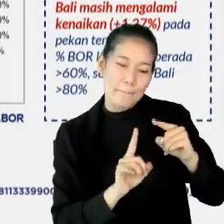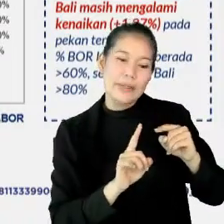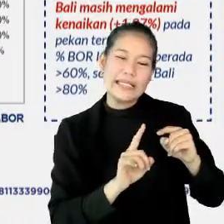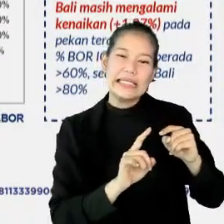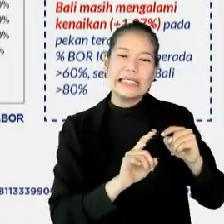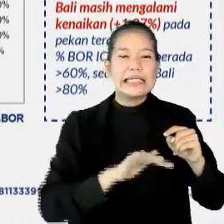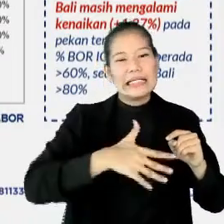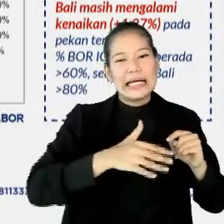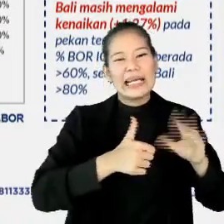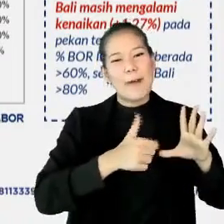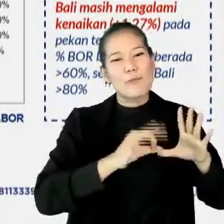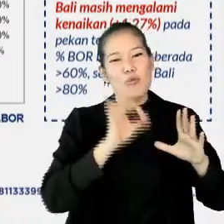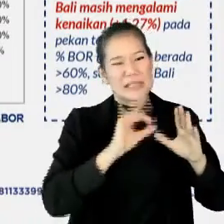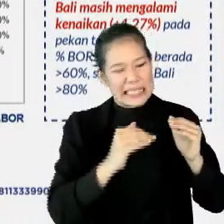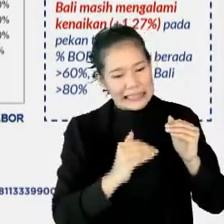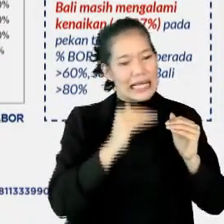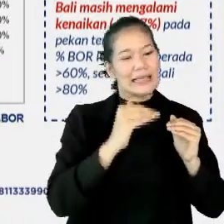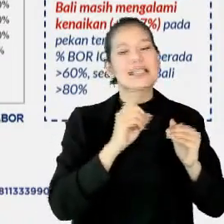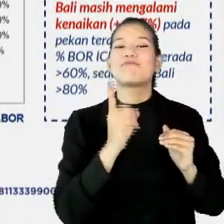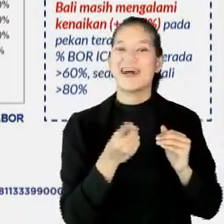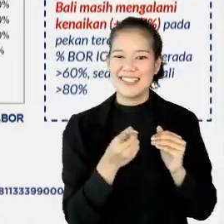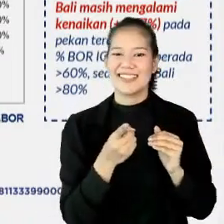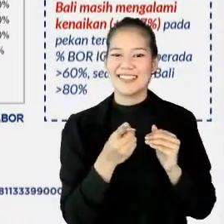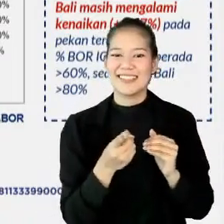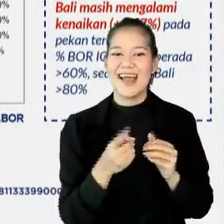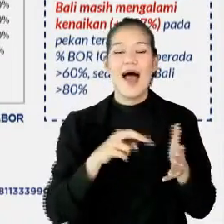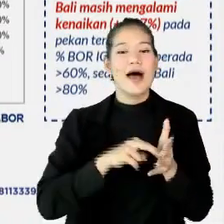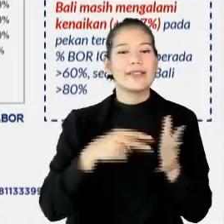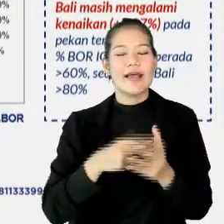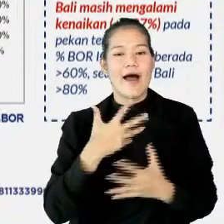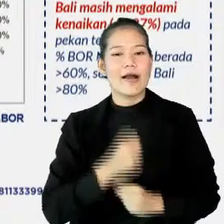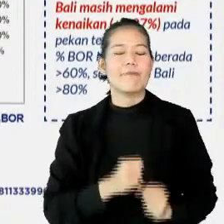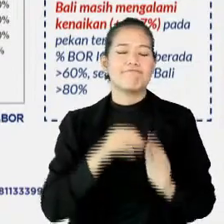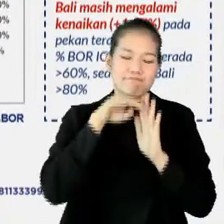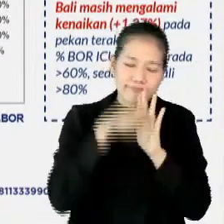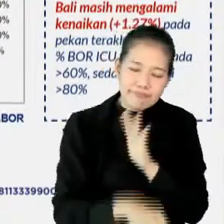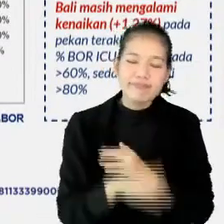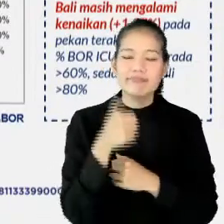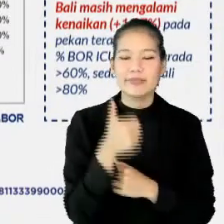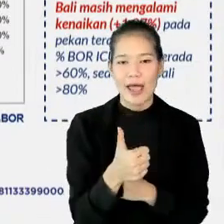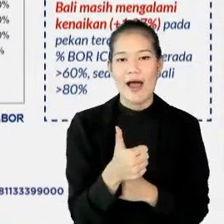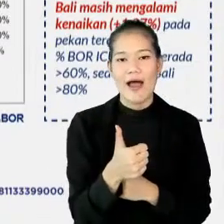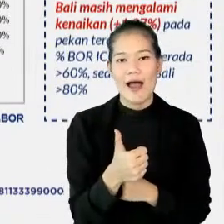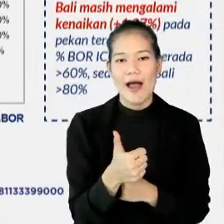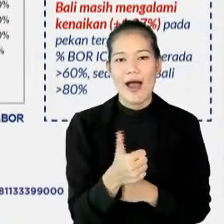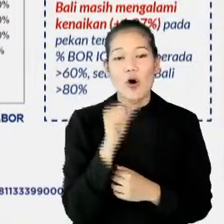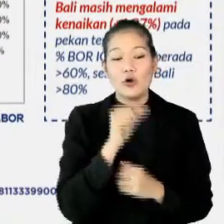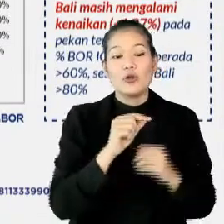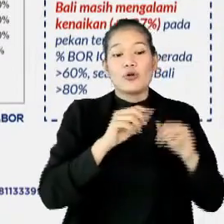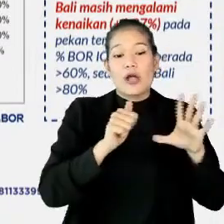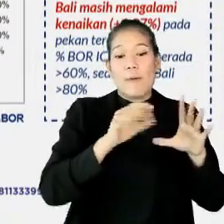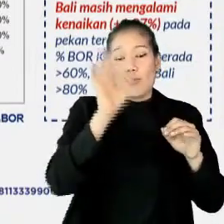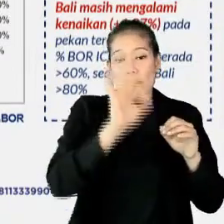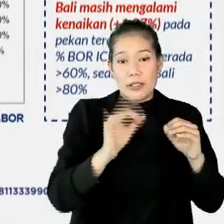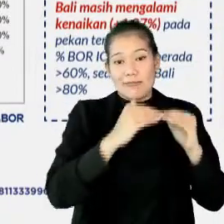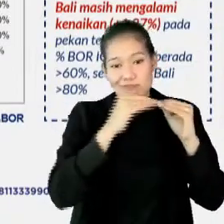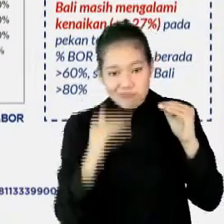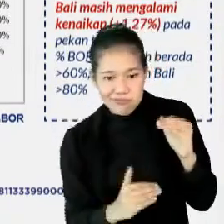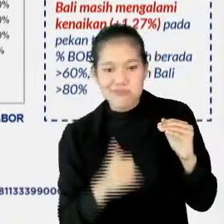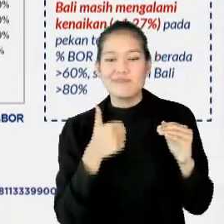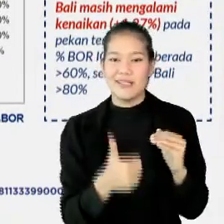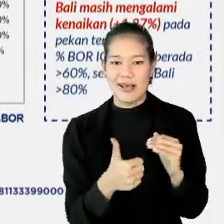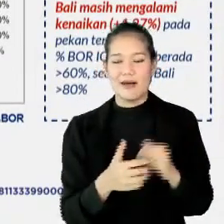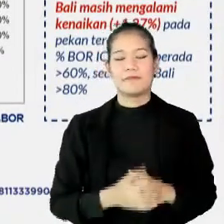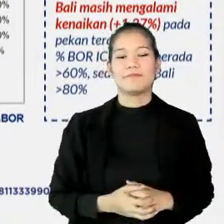atas 60%. Kita harapannya masih bisa kita tekan lagi, kalau bisa di bawah 60% juga menyusul ketersediaan bor yang seperti di